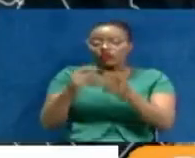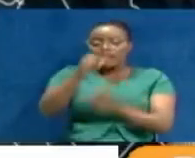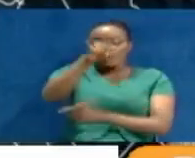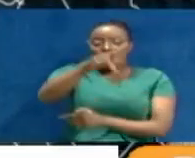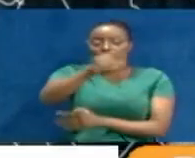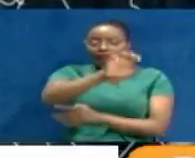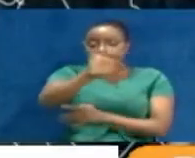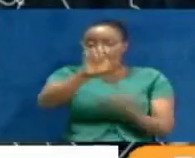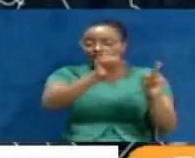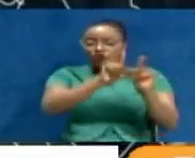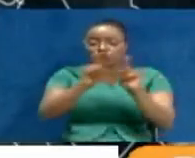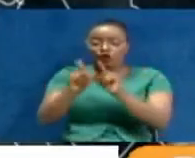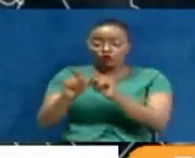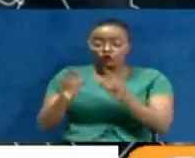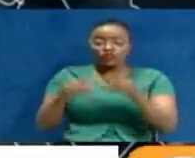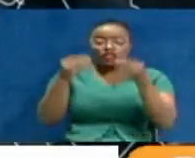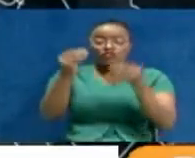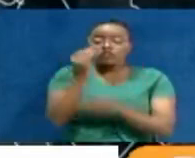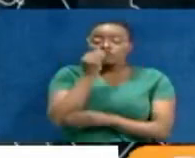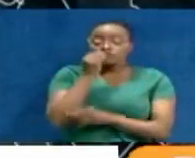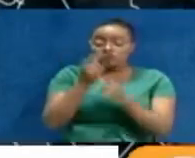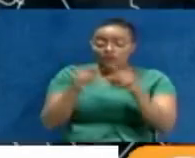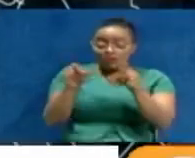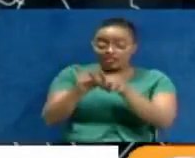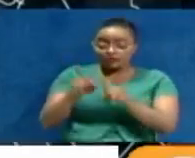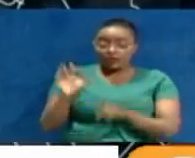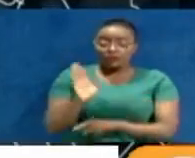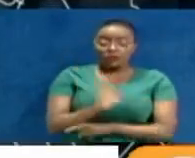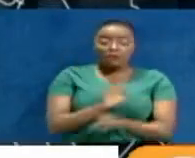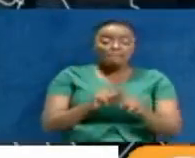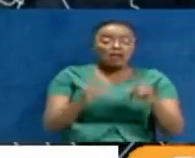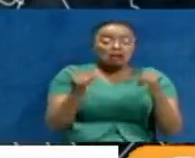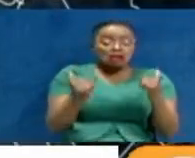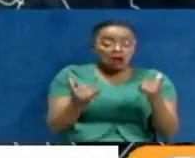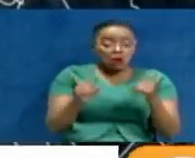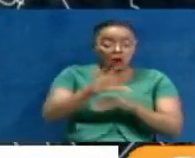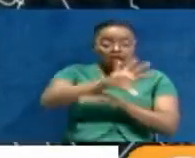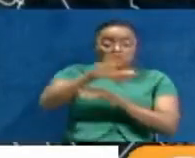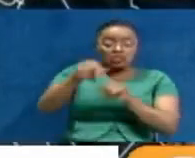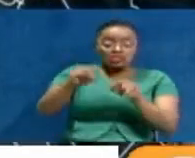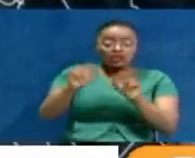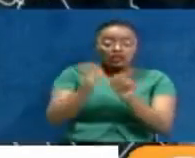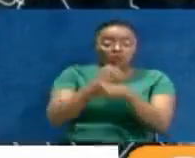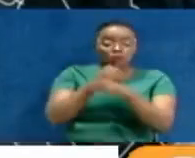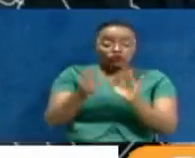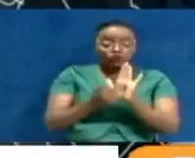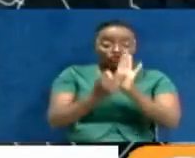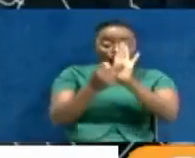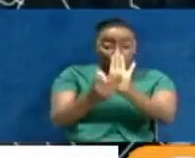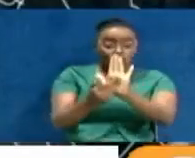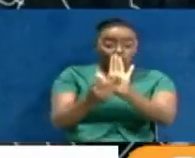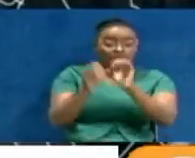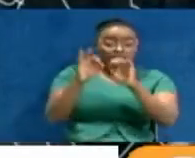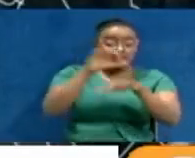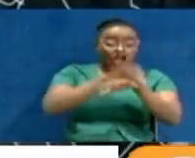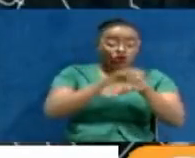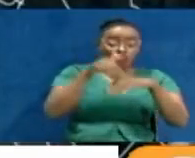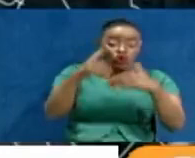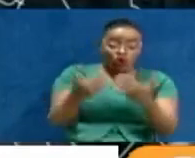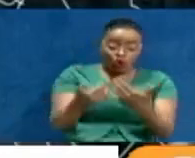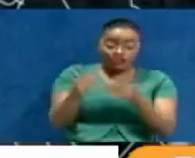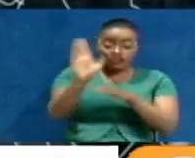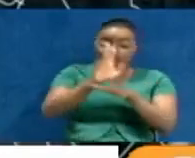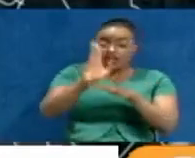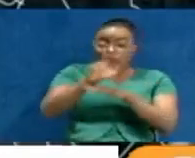corona pamoja na msaada wa chakula kutoka kwa bodi hiyo. Lakini kaunti zimeshindwa kuthibitisha iwapo zilipokea au